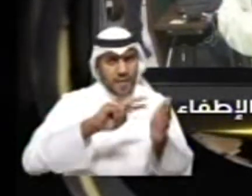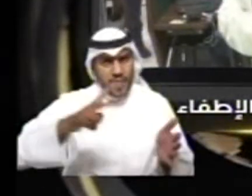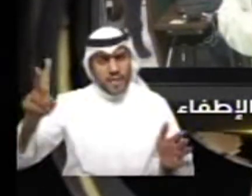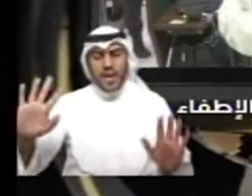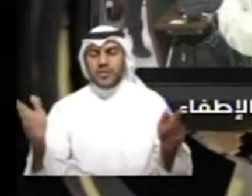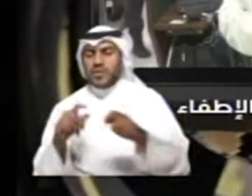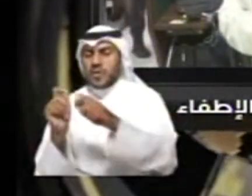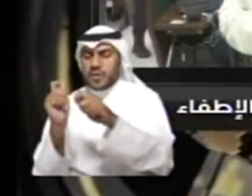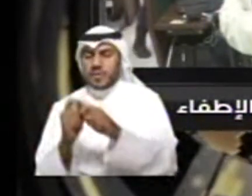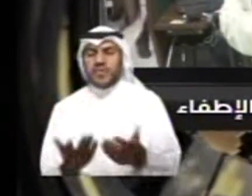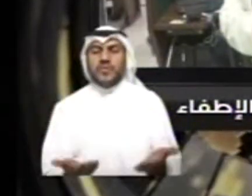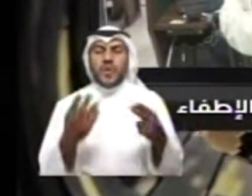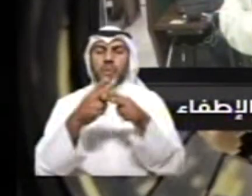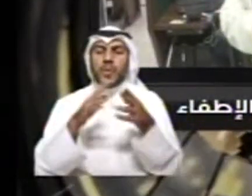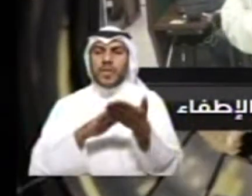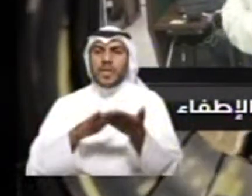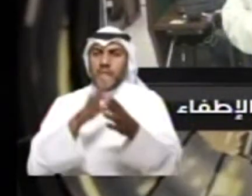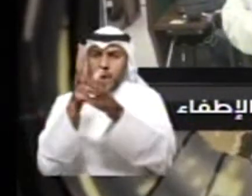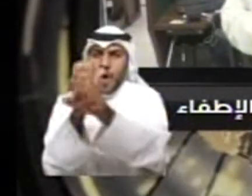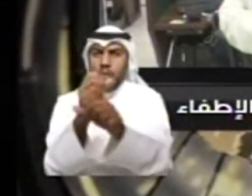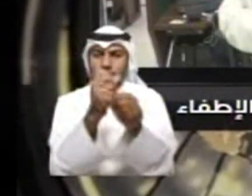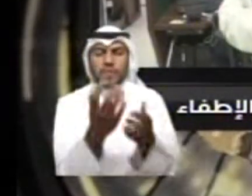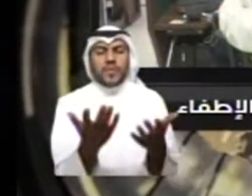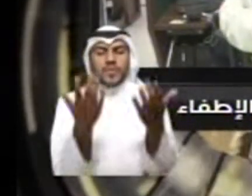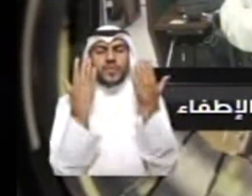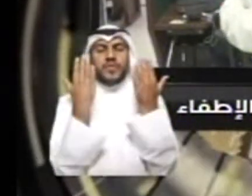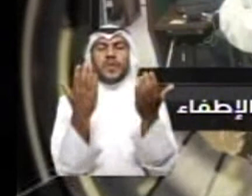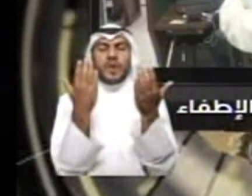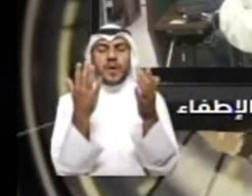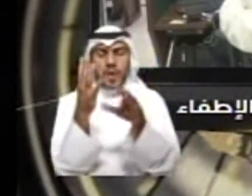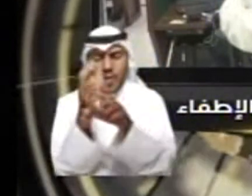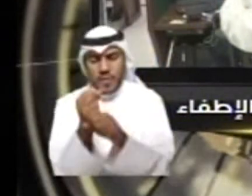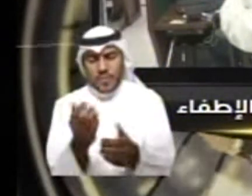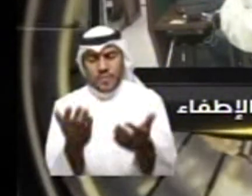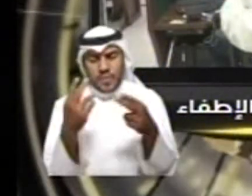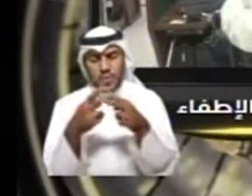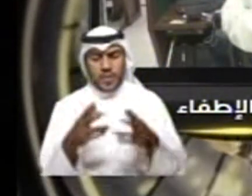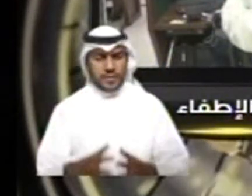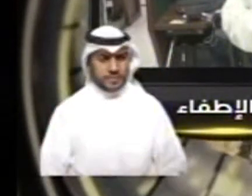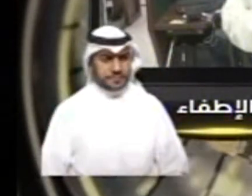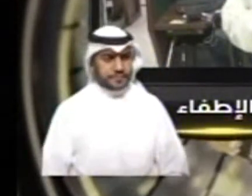يحفظ بلدنا يا رب العالمين من أي مكروه، وعودة لك زميلي بندر مرة أخرى. شكرا.